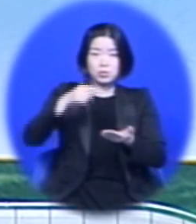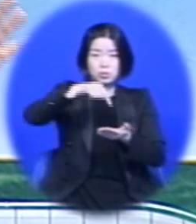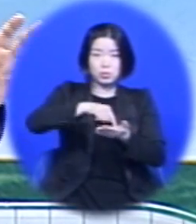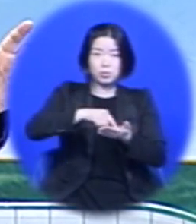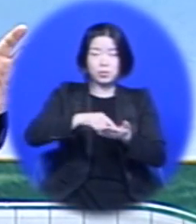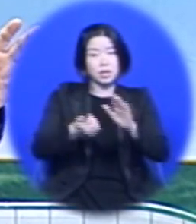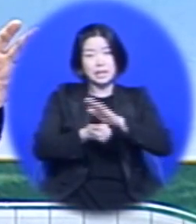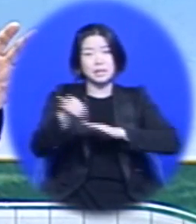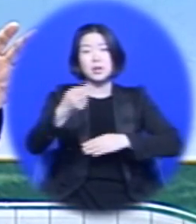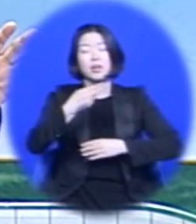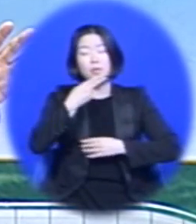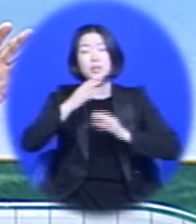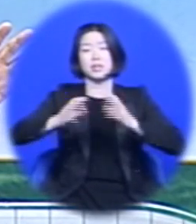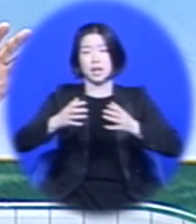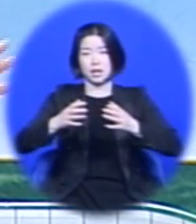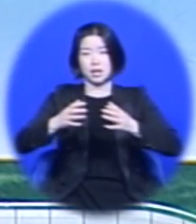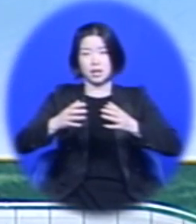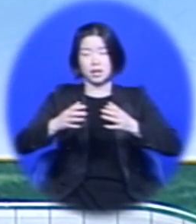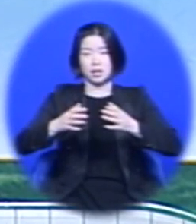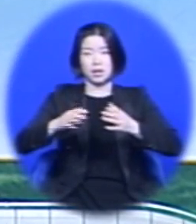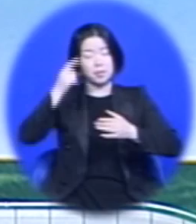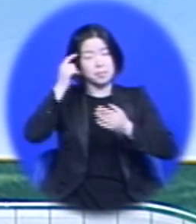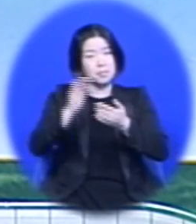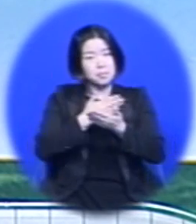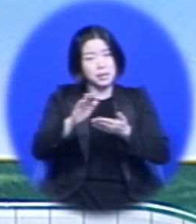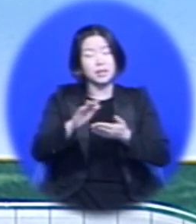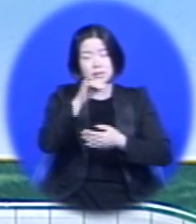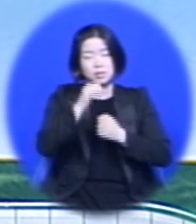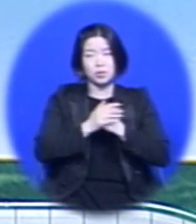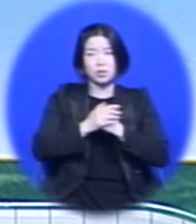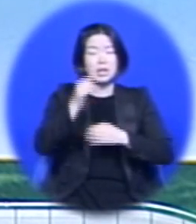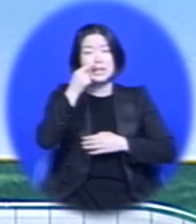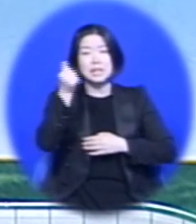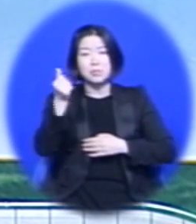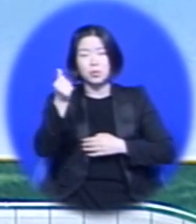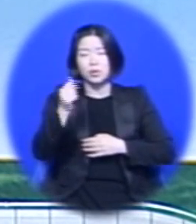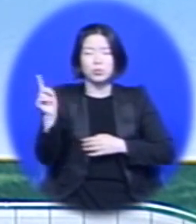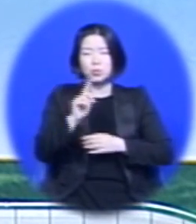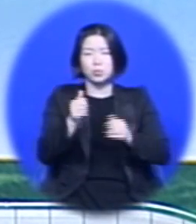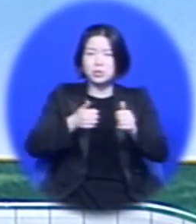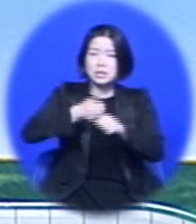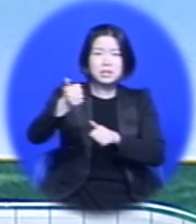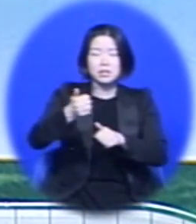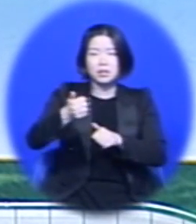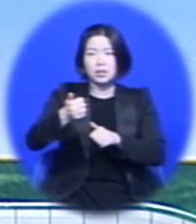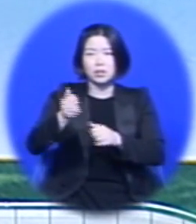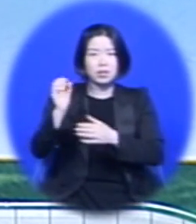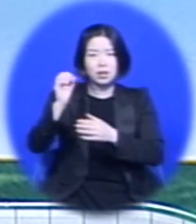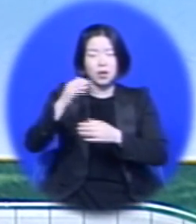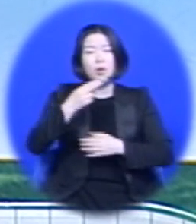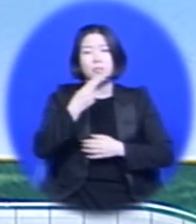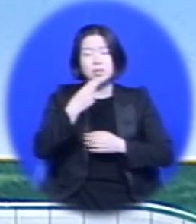희망이 없는 나라라는 거예요. 일본은 도무지 이겨낼 수가 없는 나라입니다.